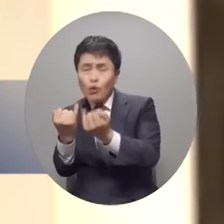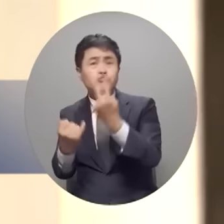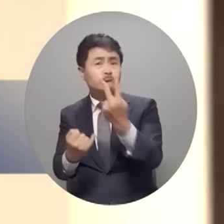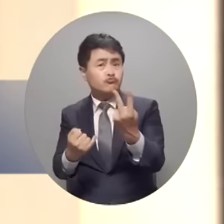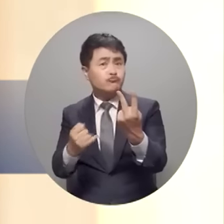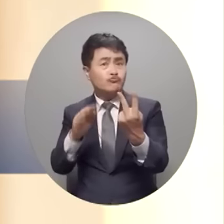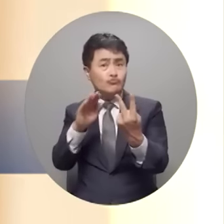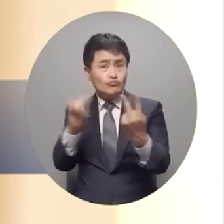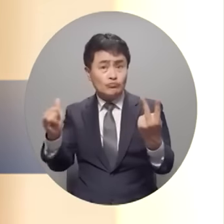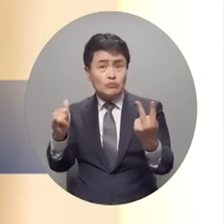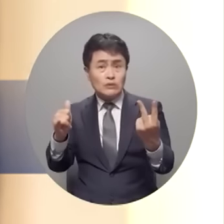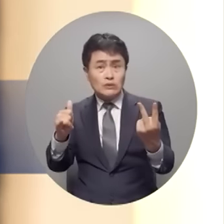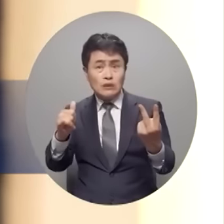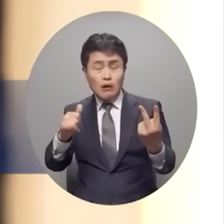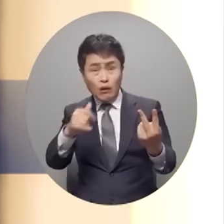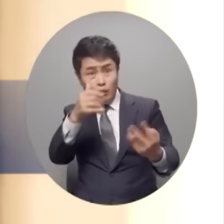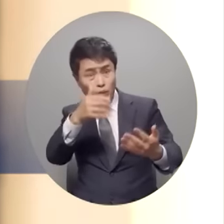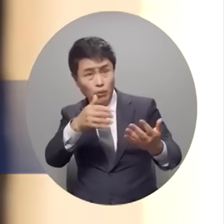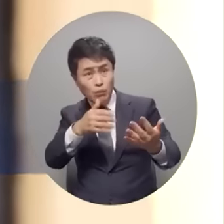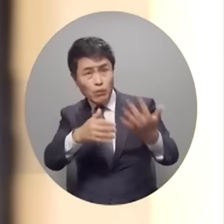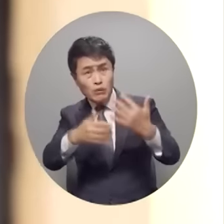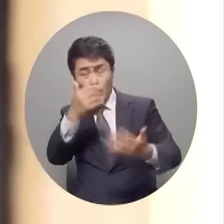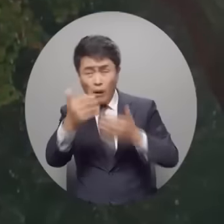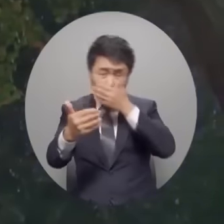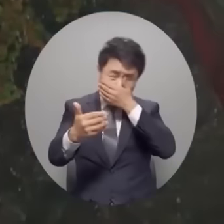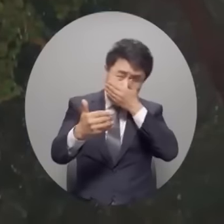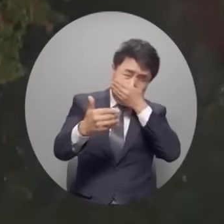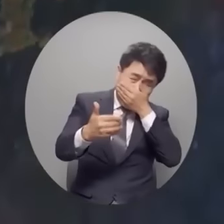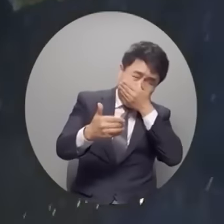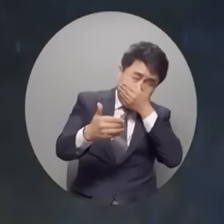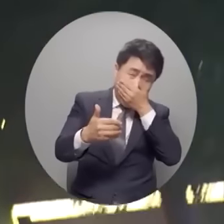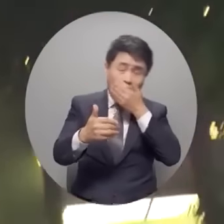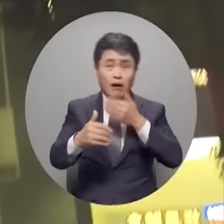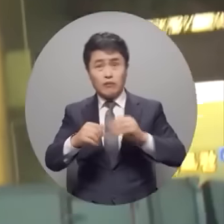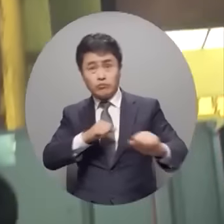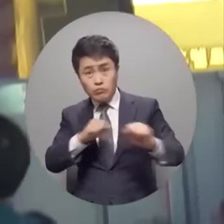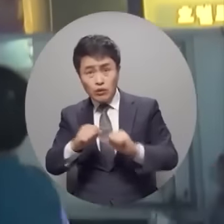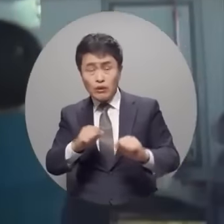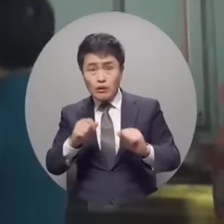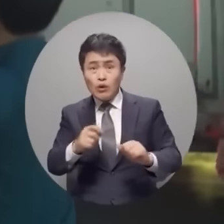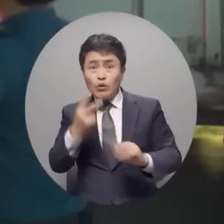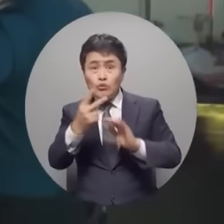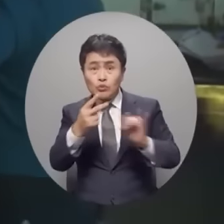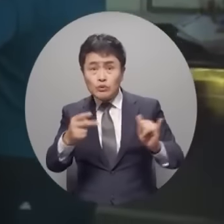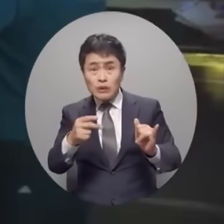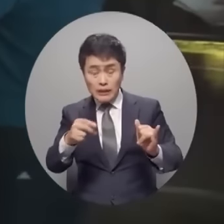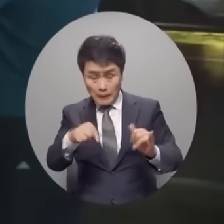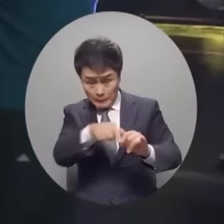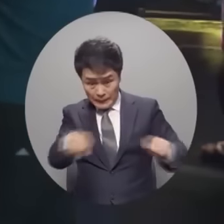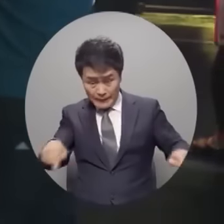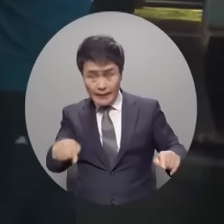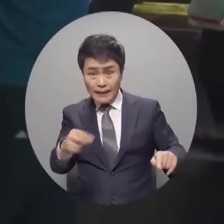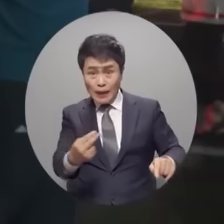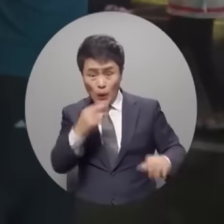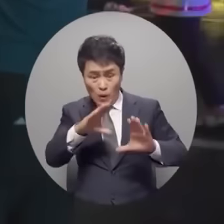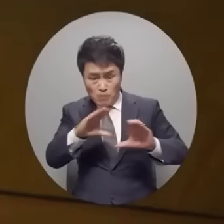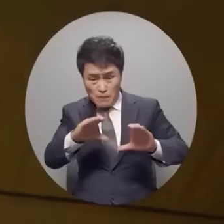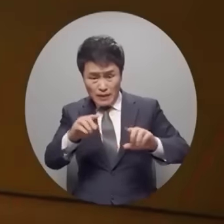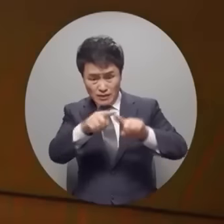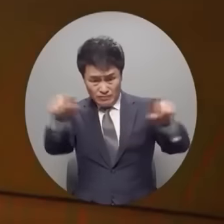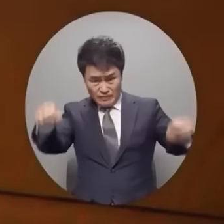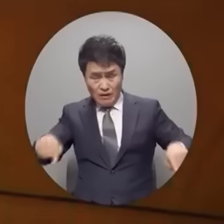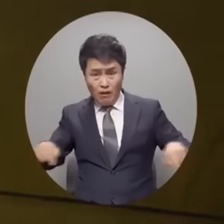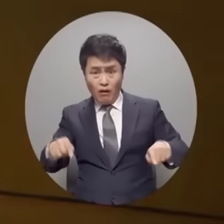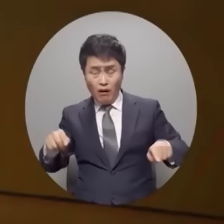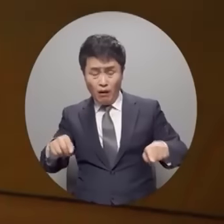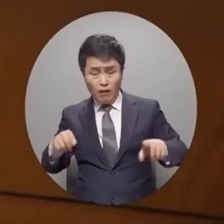이렇게 창문으로 이제 연기 안 마시려고. 이후 두 사람은 건물 아래 에어매트로 뛰어내렸지만 매트가 뒤집히는